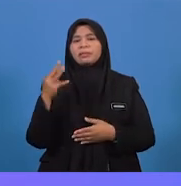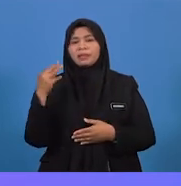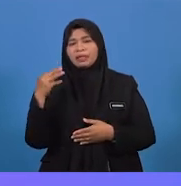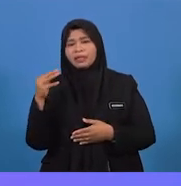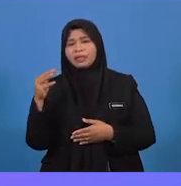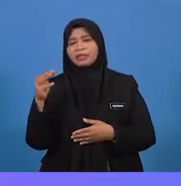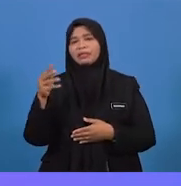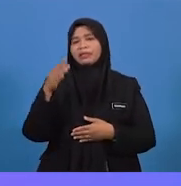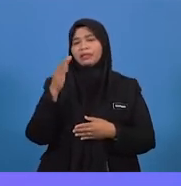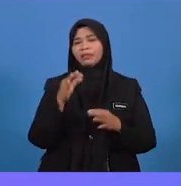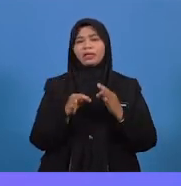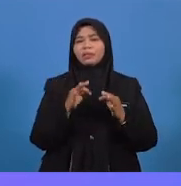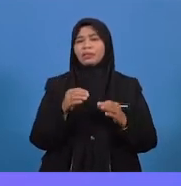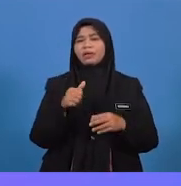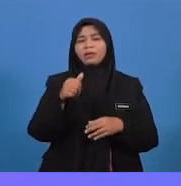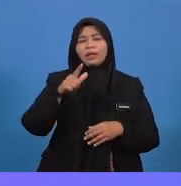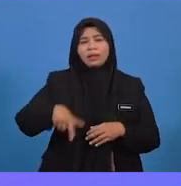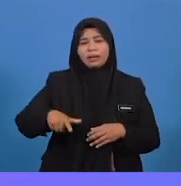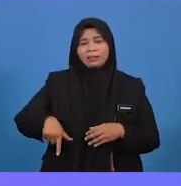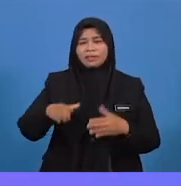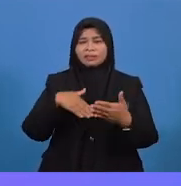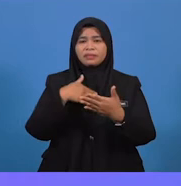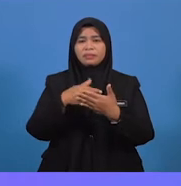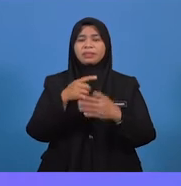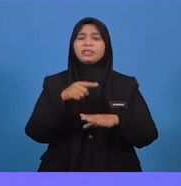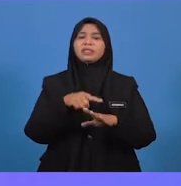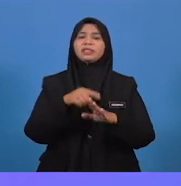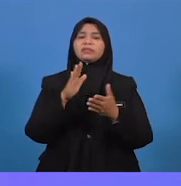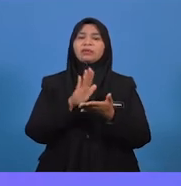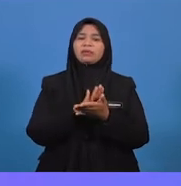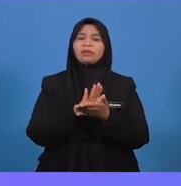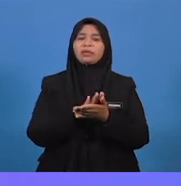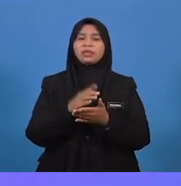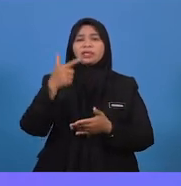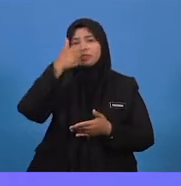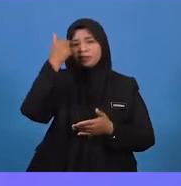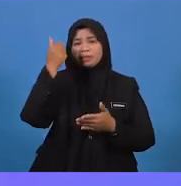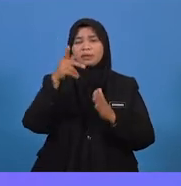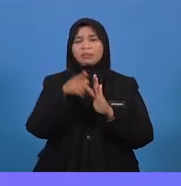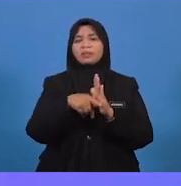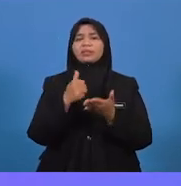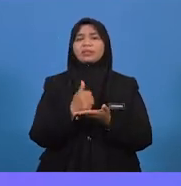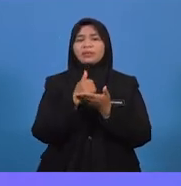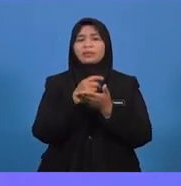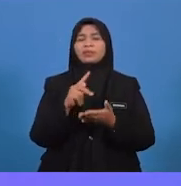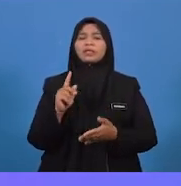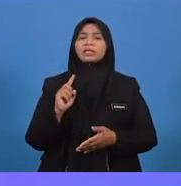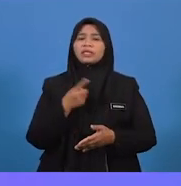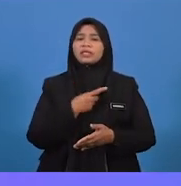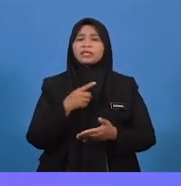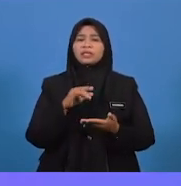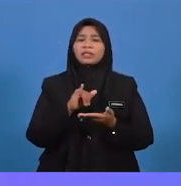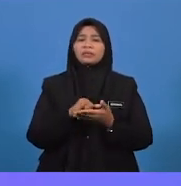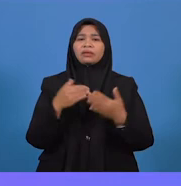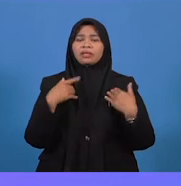tiket LRT mereka walaupun akan terlambat sampai di sekolah. Sebab pertolongan kita itu